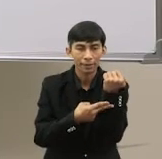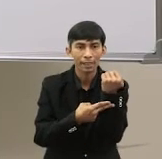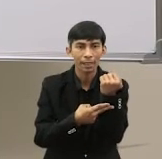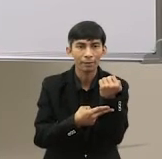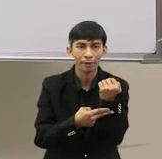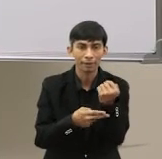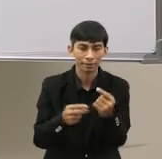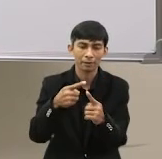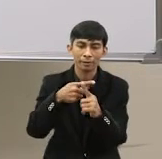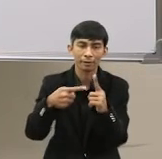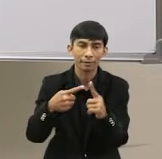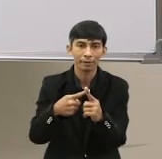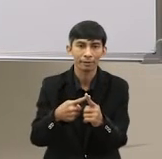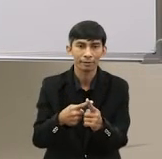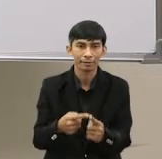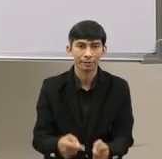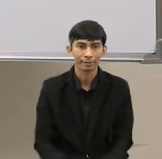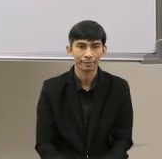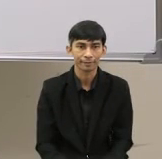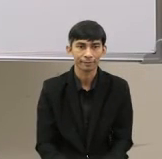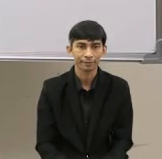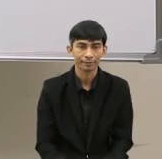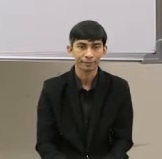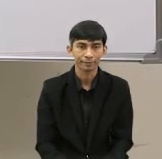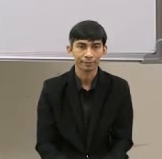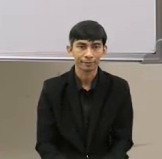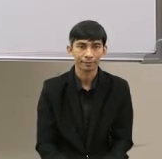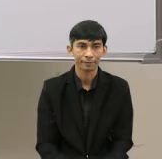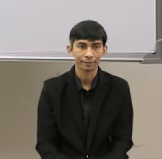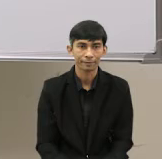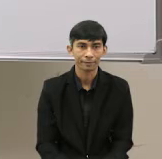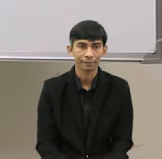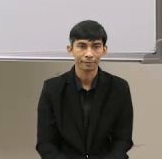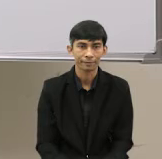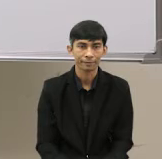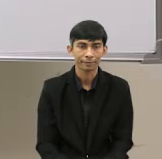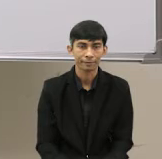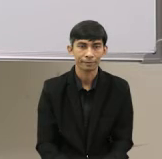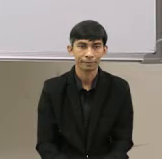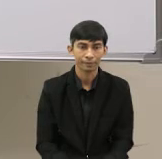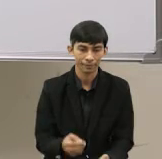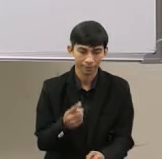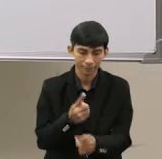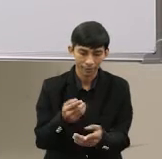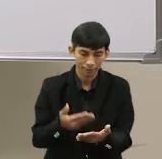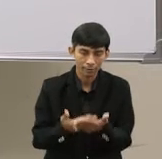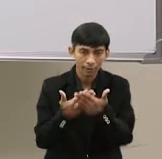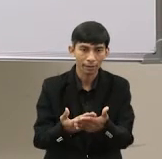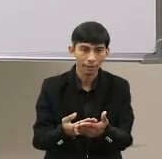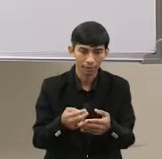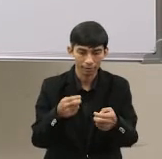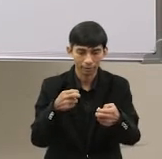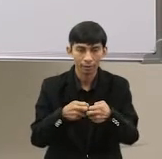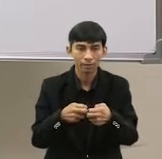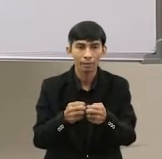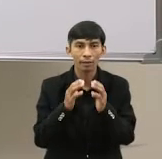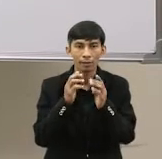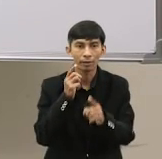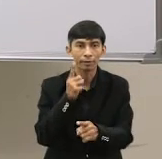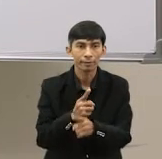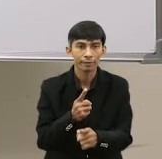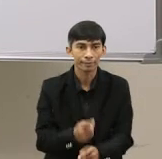con đam chê cái nào lút lút bao nhiêu rupee hồ vi à chẳng riêng thật bậc cao ấy ở xóm rùm rồi mới có con